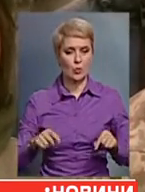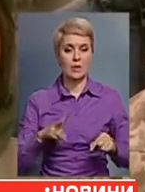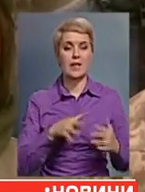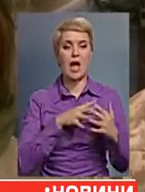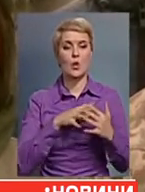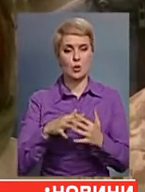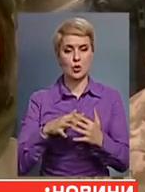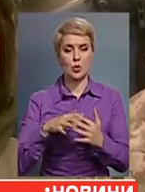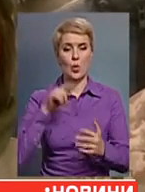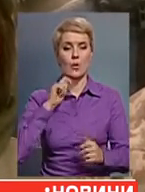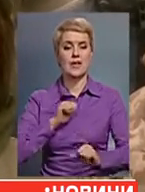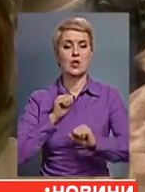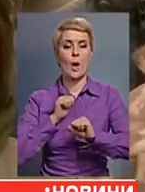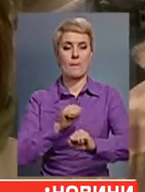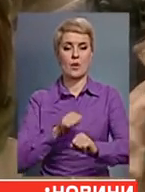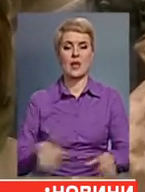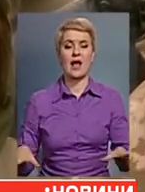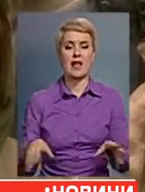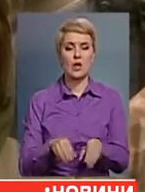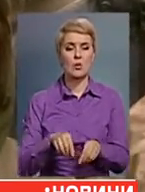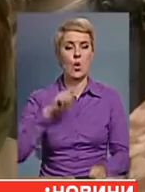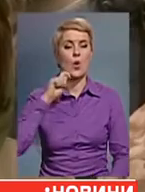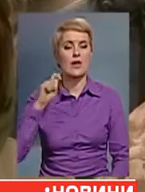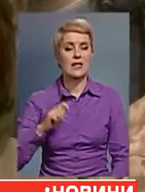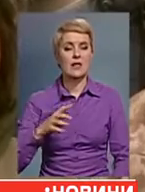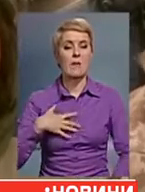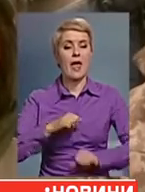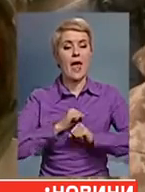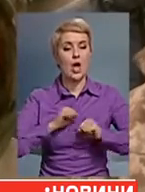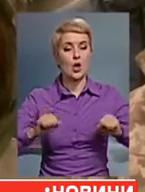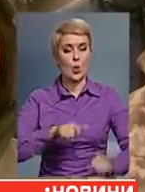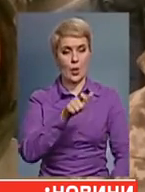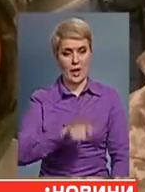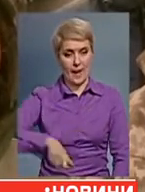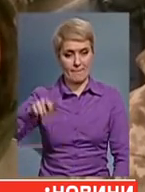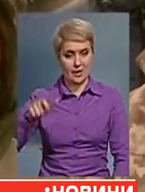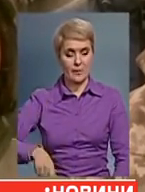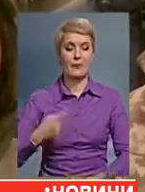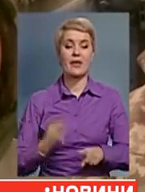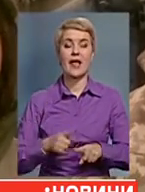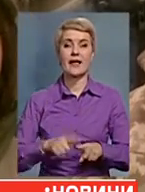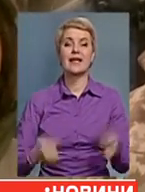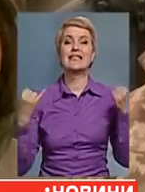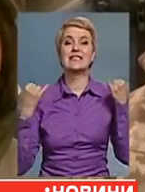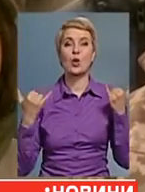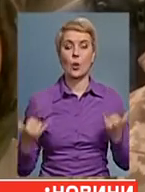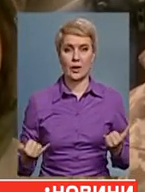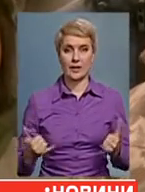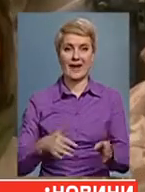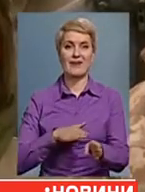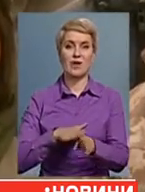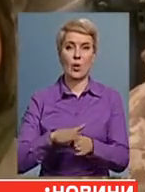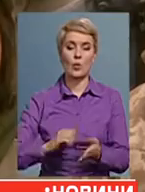рубежу української оборони, разом з українськими героями, які сьогодні